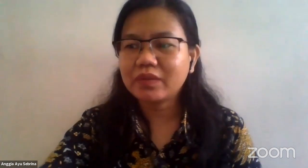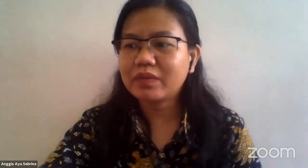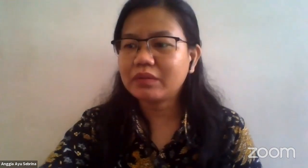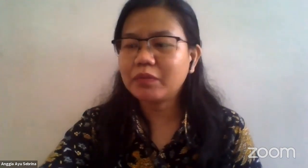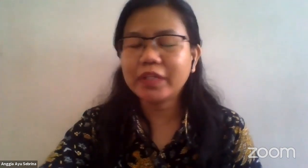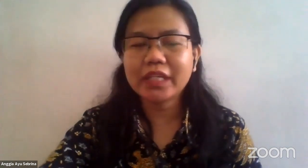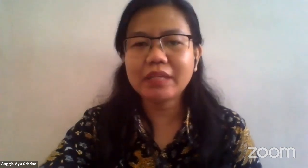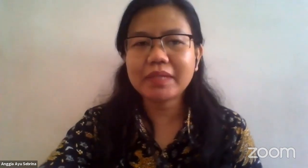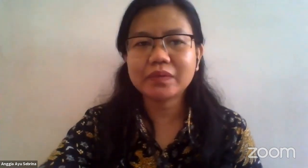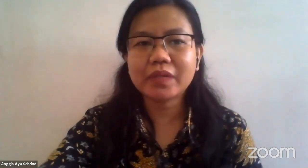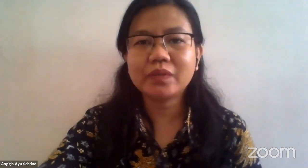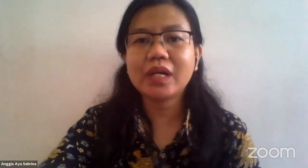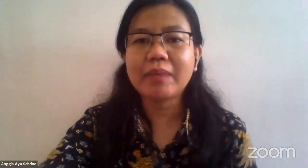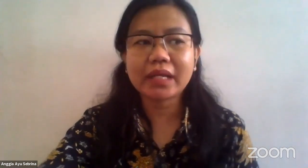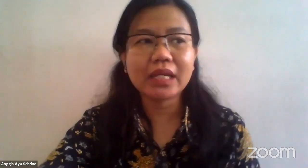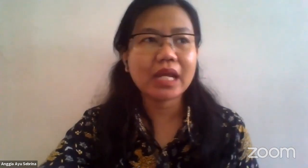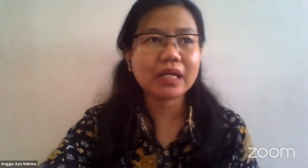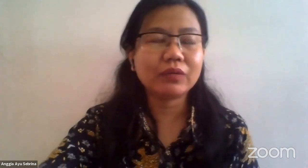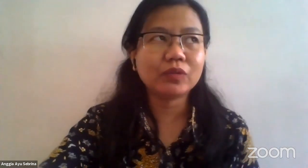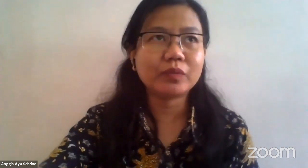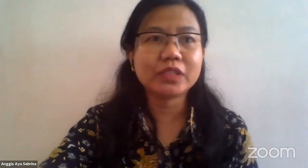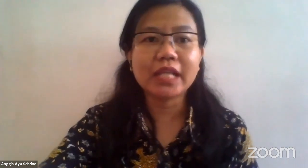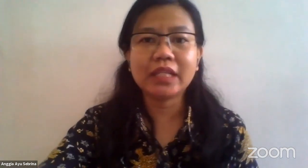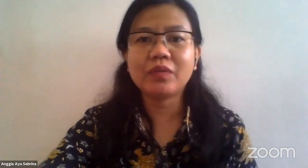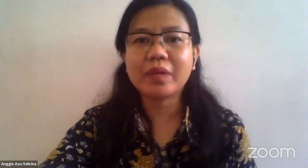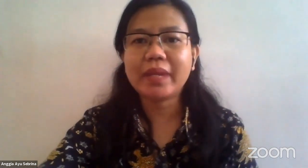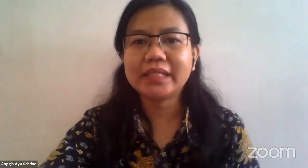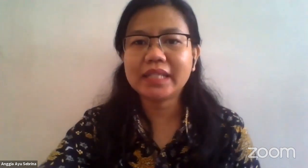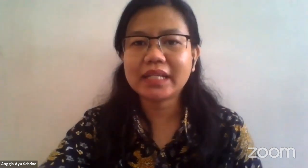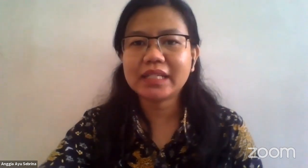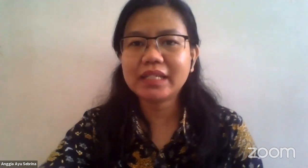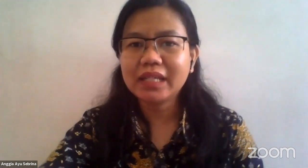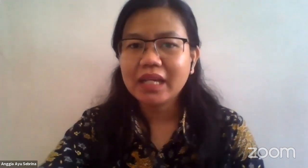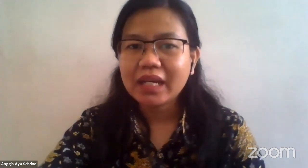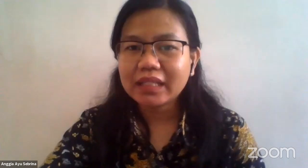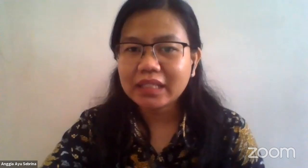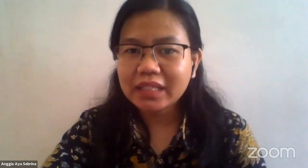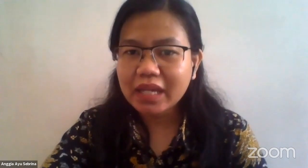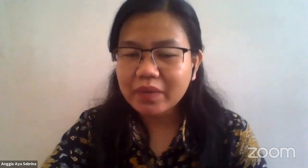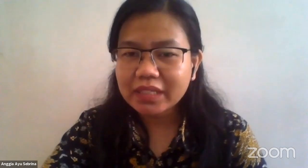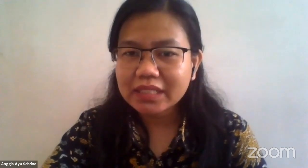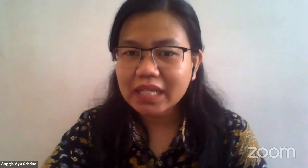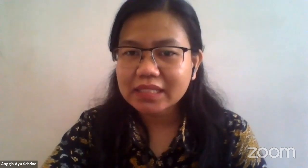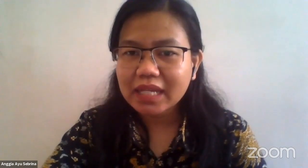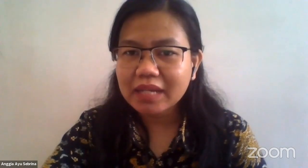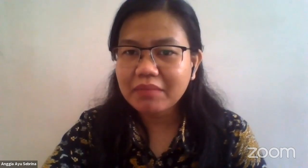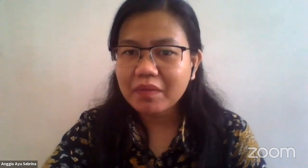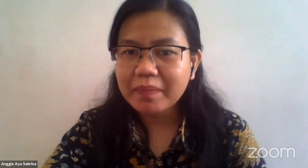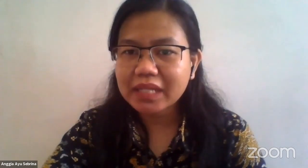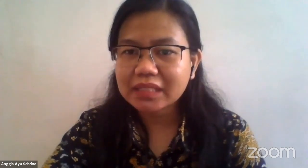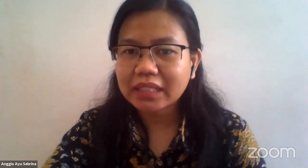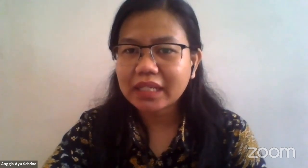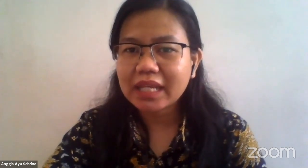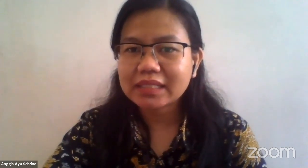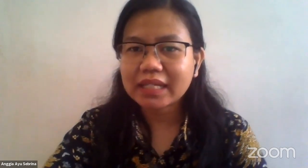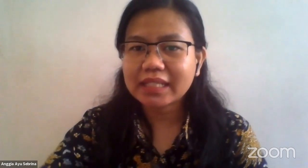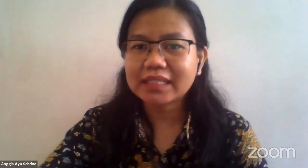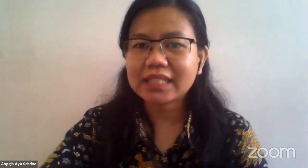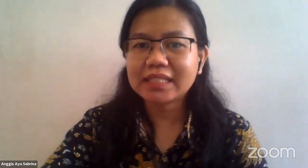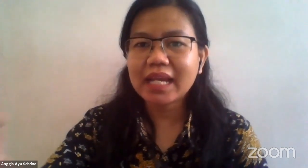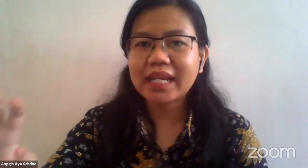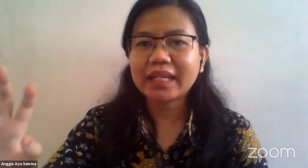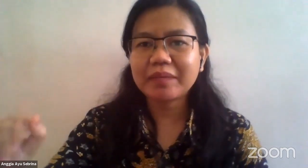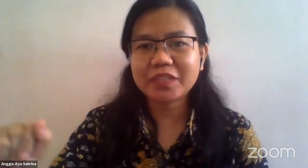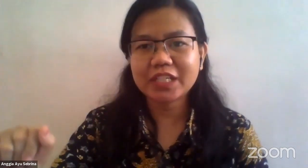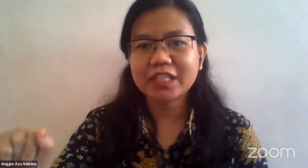rizkianto mungkin ini masukkan juga kemarin ndak untuk pusdatin rumah belajar jadi kan tadi di awal dijelaskan bahwa pada saat registrasi